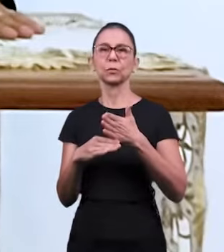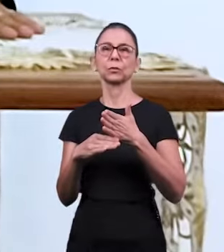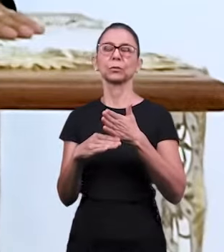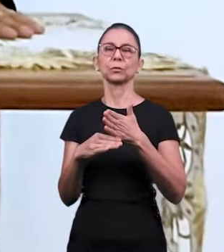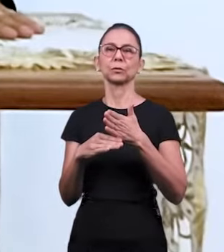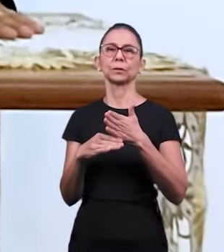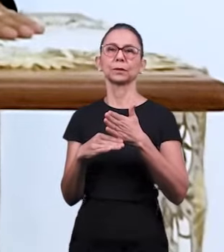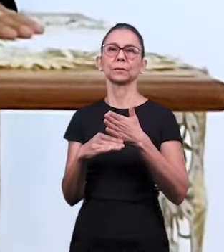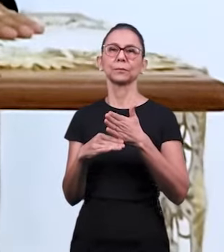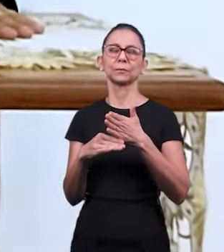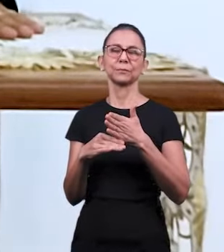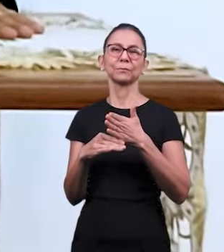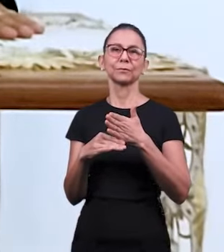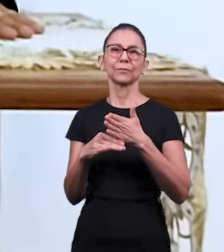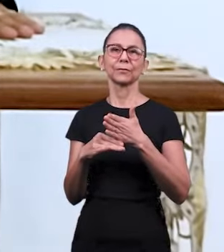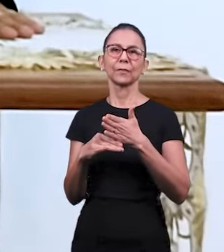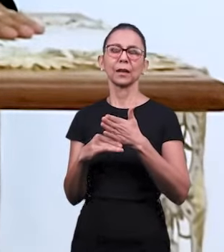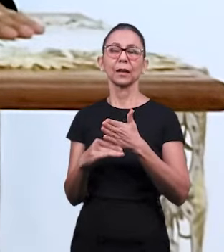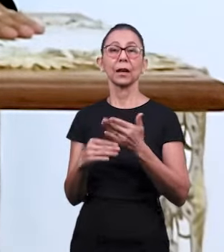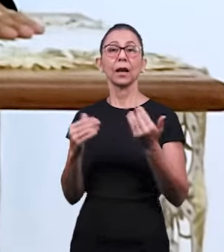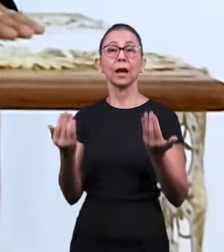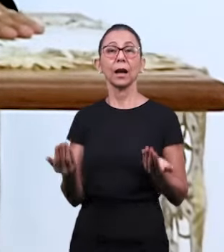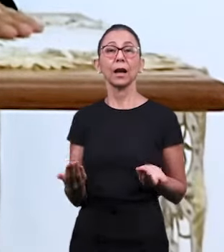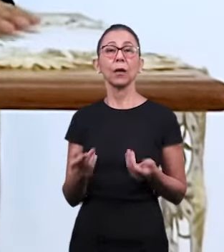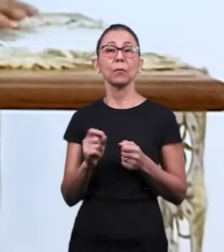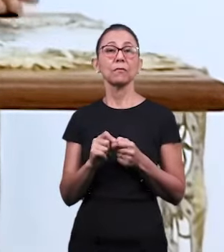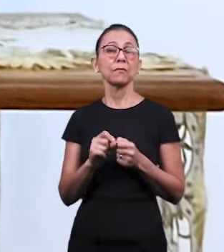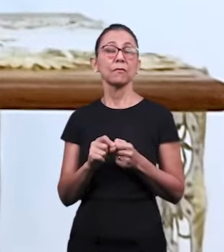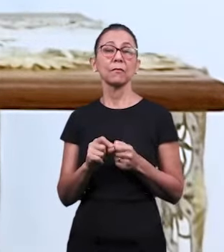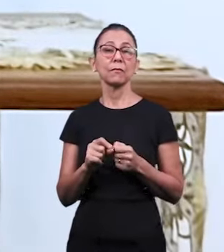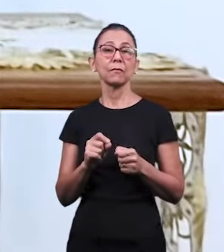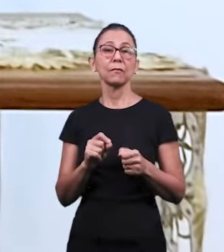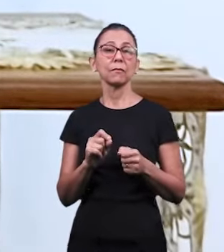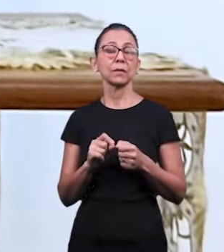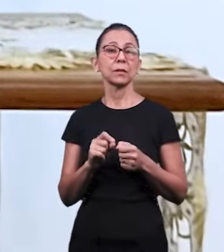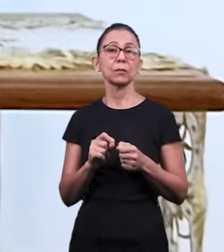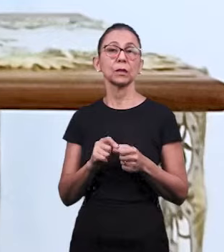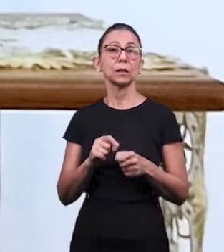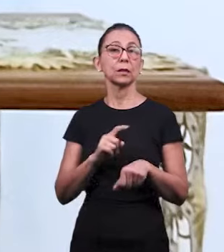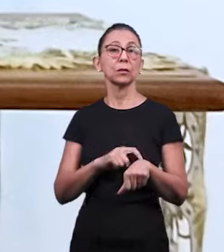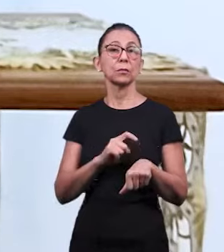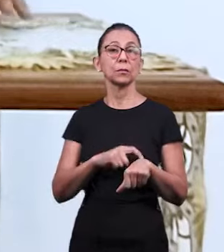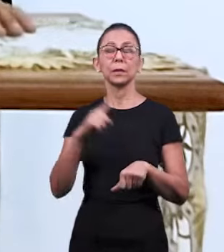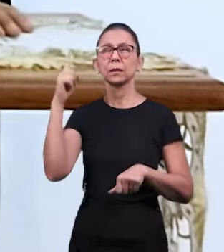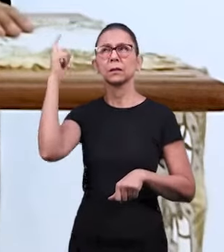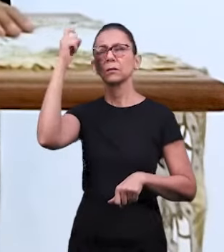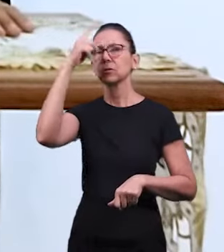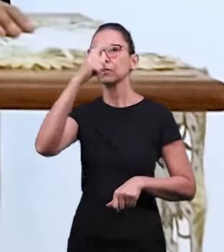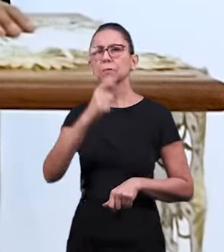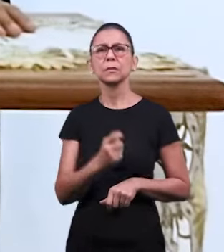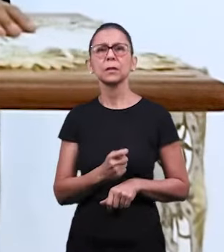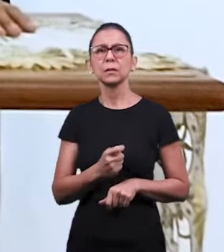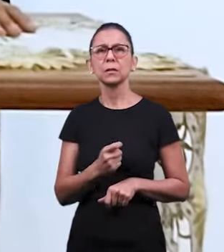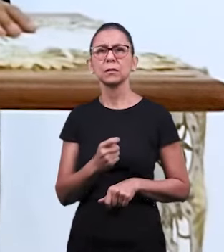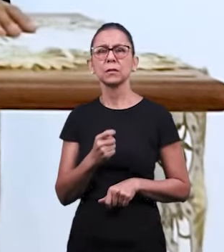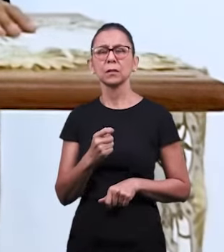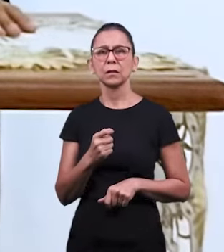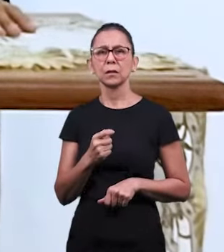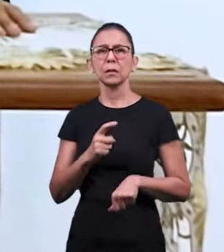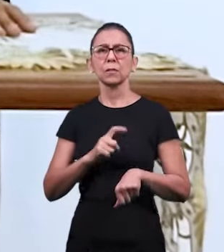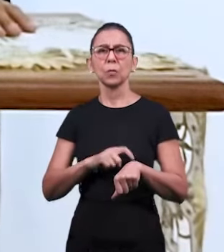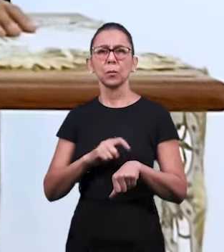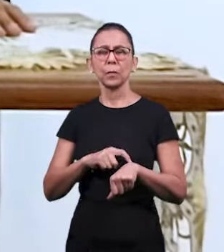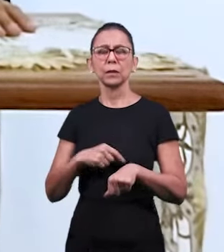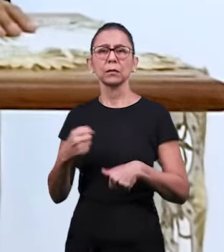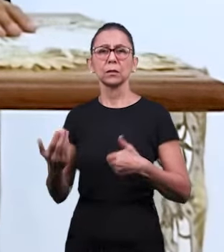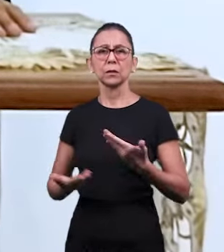дает слугам Господним, которые ищут лица Его, те, которые подчиняются Его воле, все